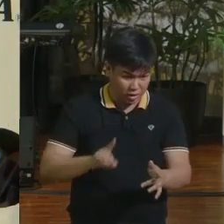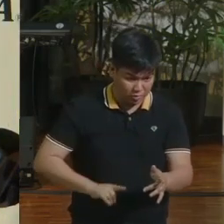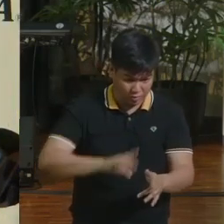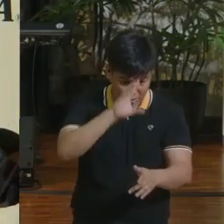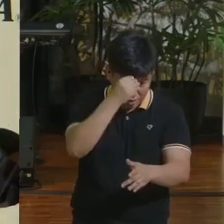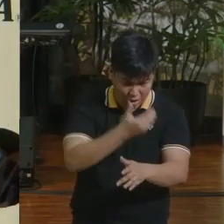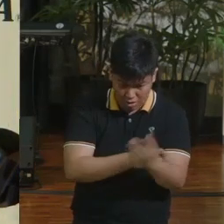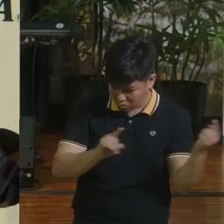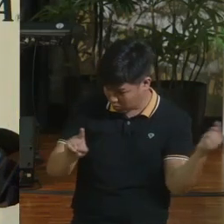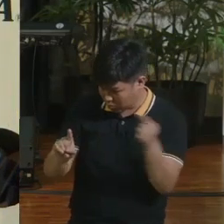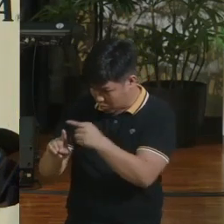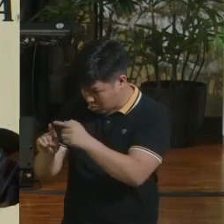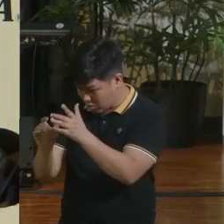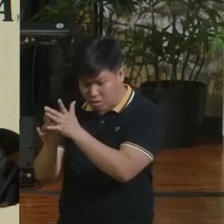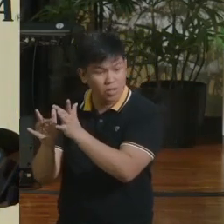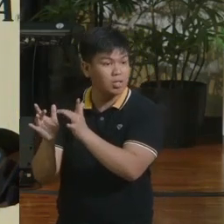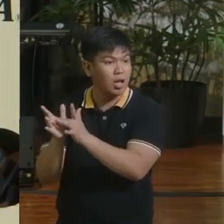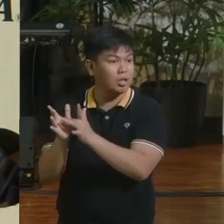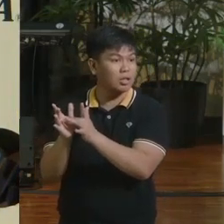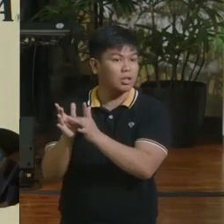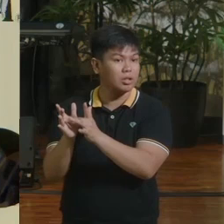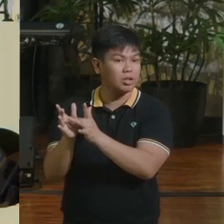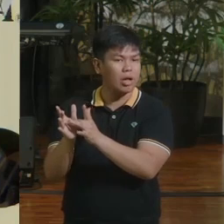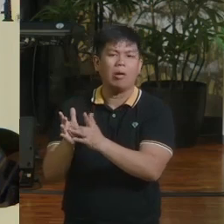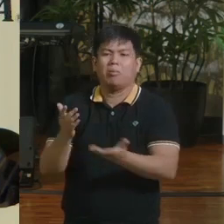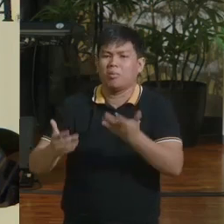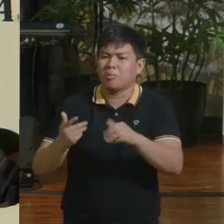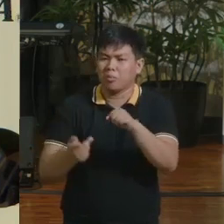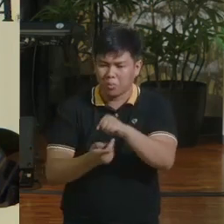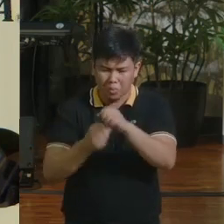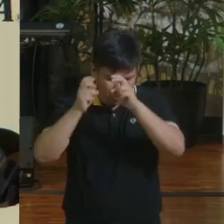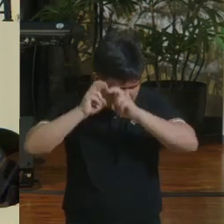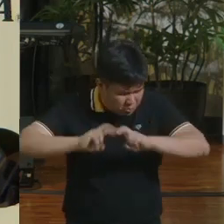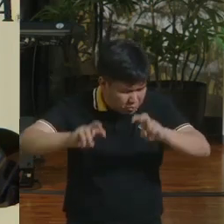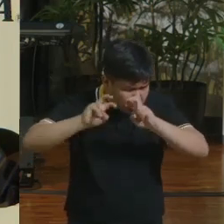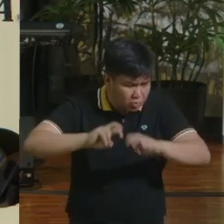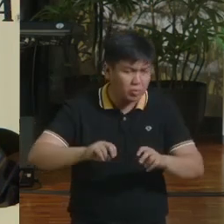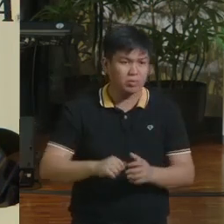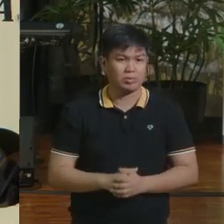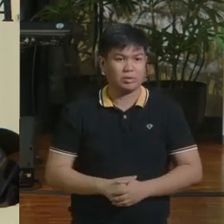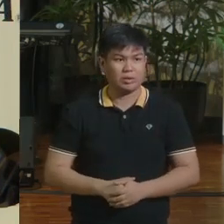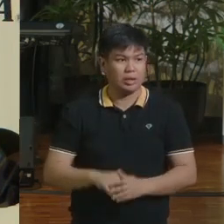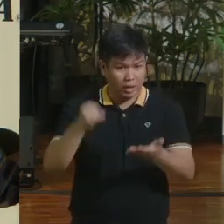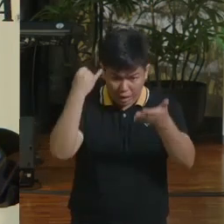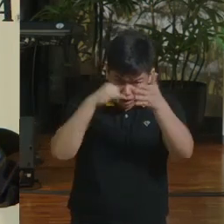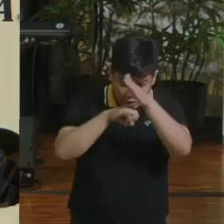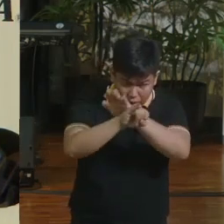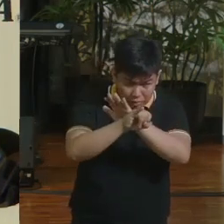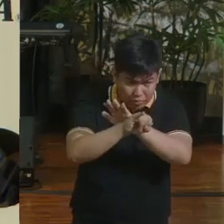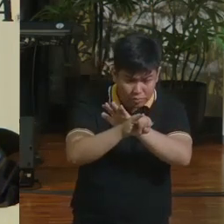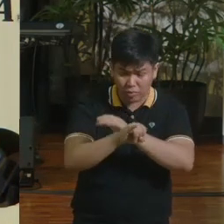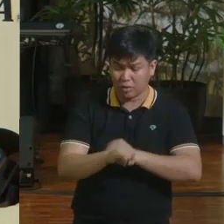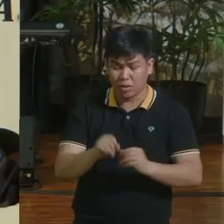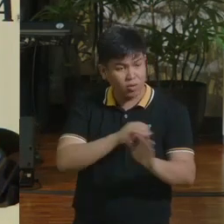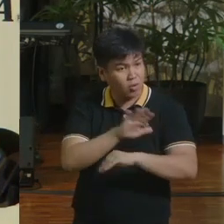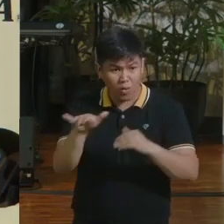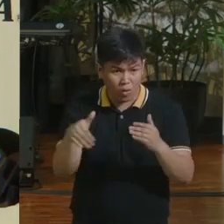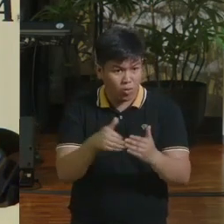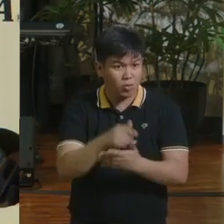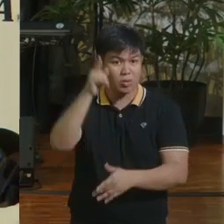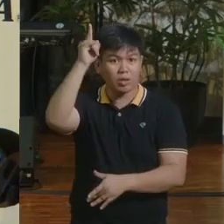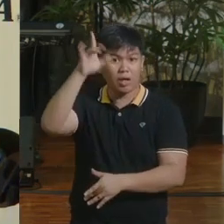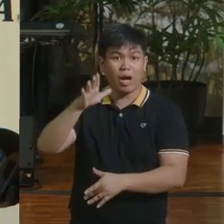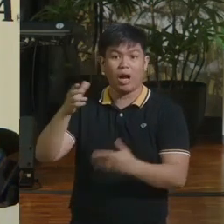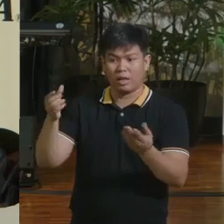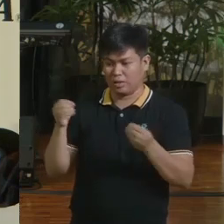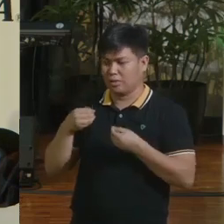Psalm 22, yung kanyang pagkamatay sa krus. Yung sinabi sa Isaiah 53, ay ginawa ng Diyos Ama sa